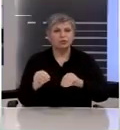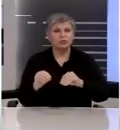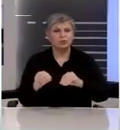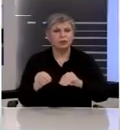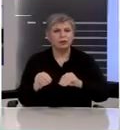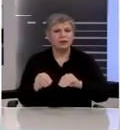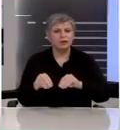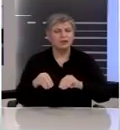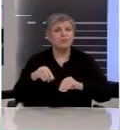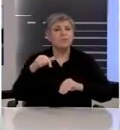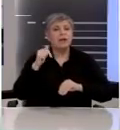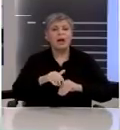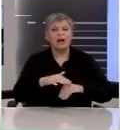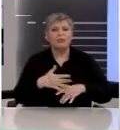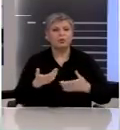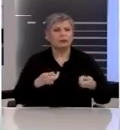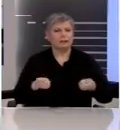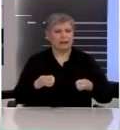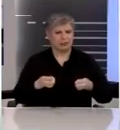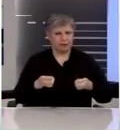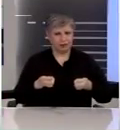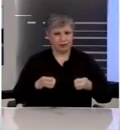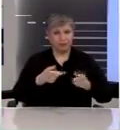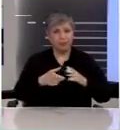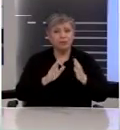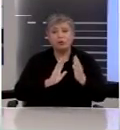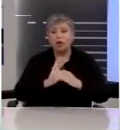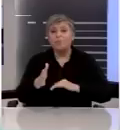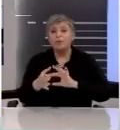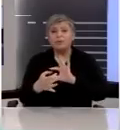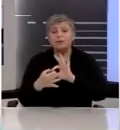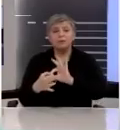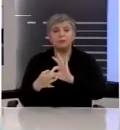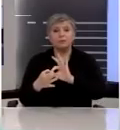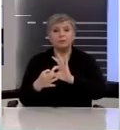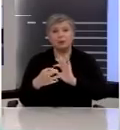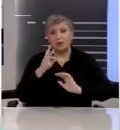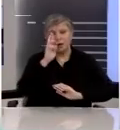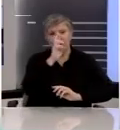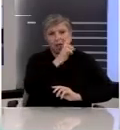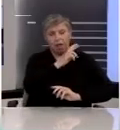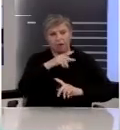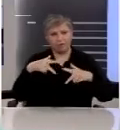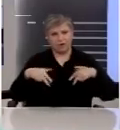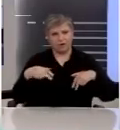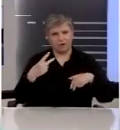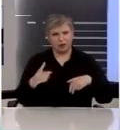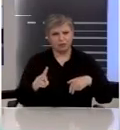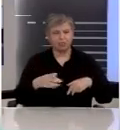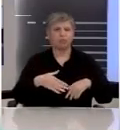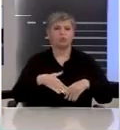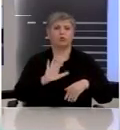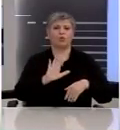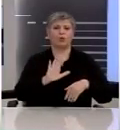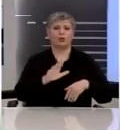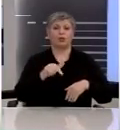να μην συνομιλήσει απευθείας με τη Σαουδική Αραβία, αλλά να συνομιλήσει με μεσάζοντες. Αν